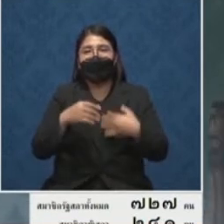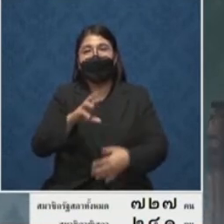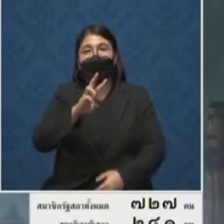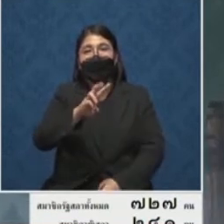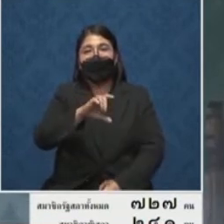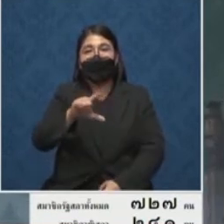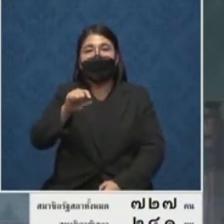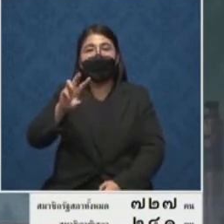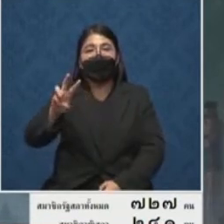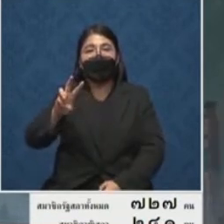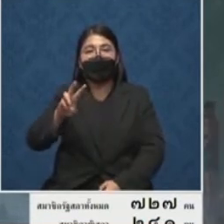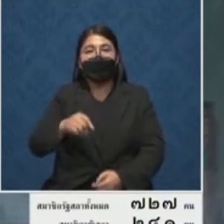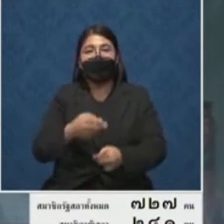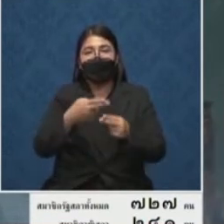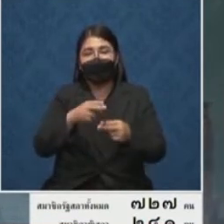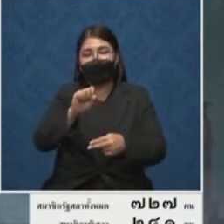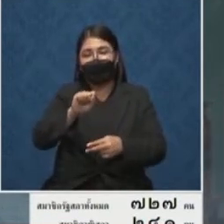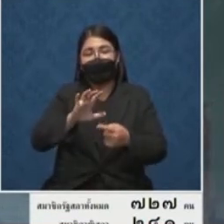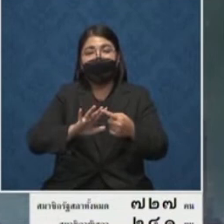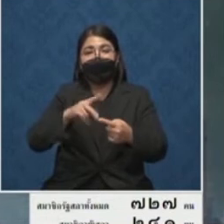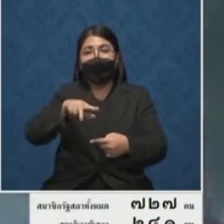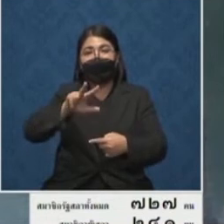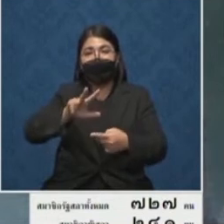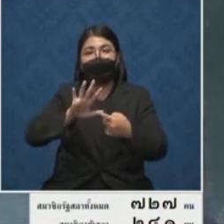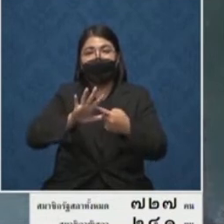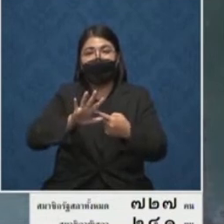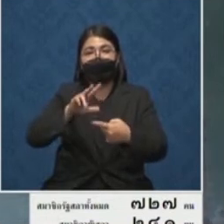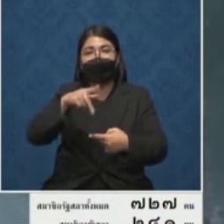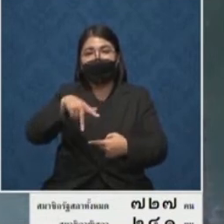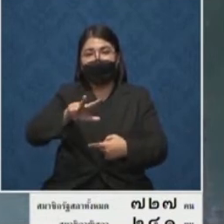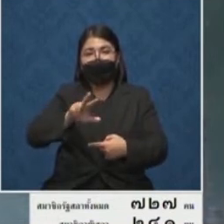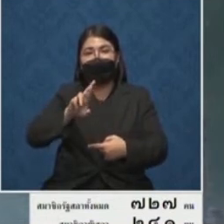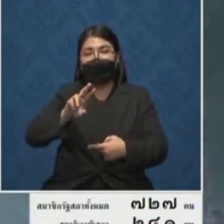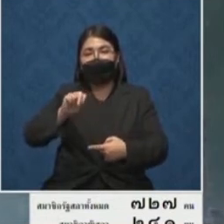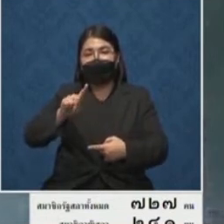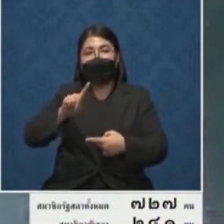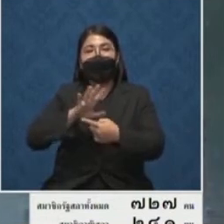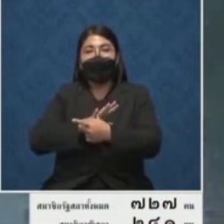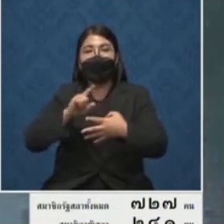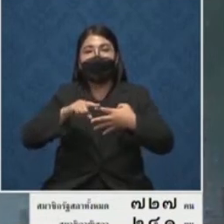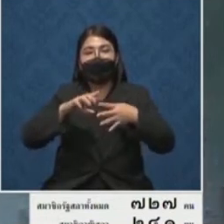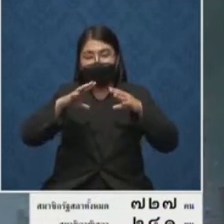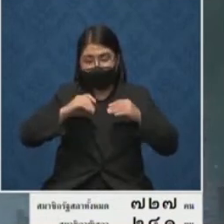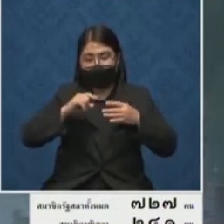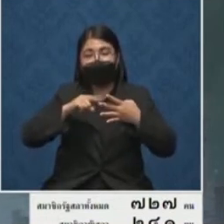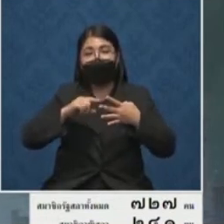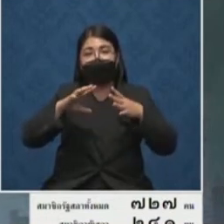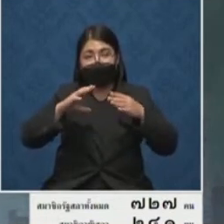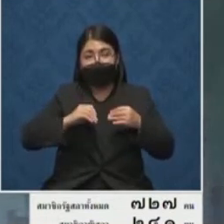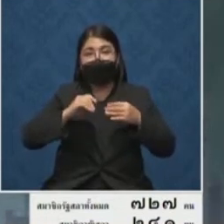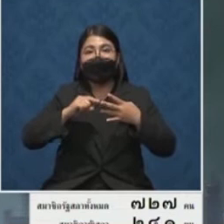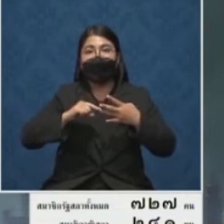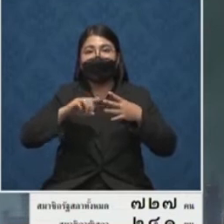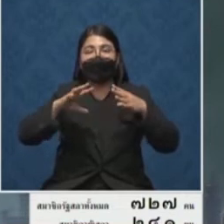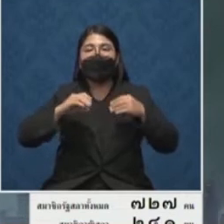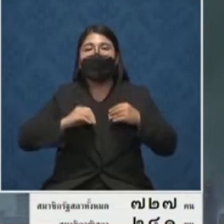626นางสุภาพรคงวุฒิปัญญา 1รับหลักการ2รับหลัก